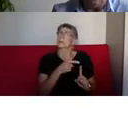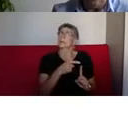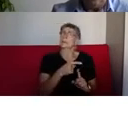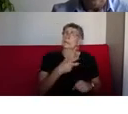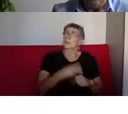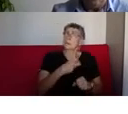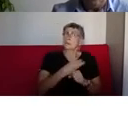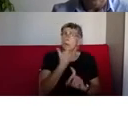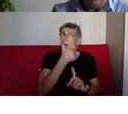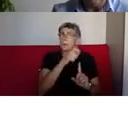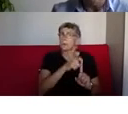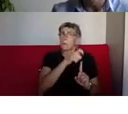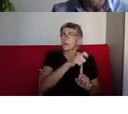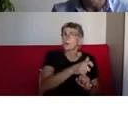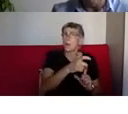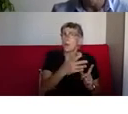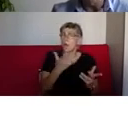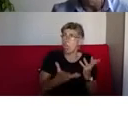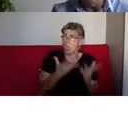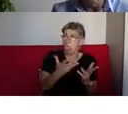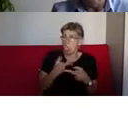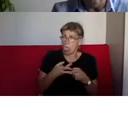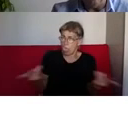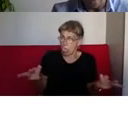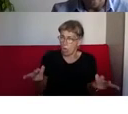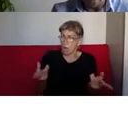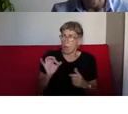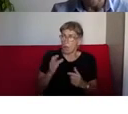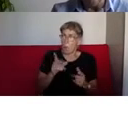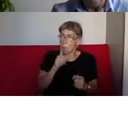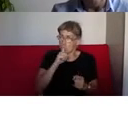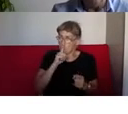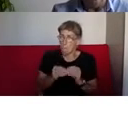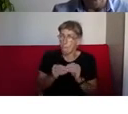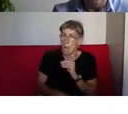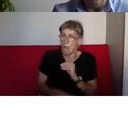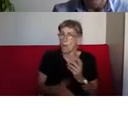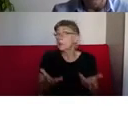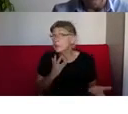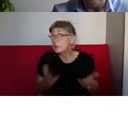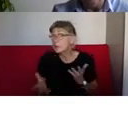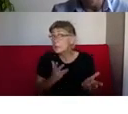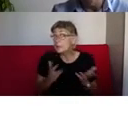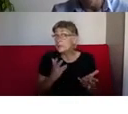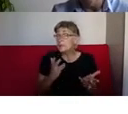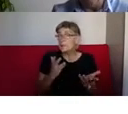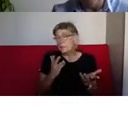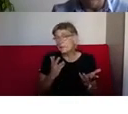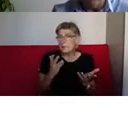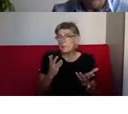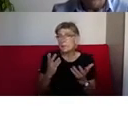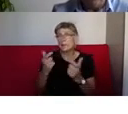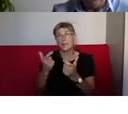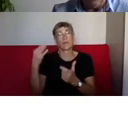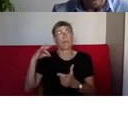collaborateurs qui hésitent à se déclarer et génèrent une perte équivalente pour l'entreprise en termes bien sûr d'unité